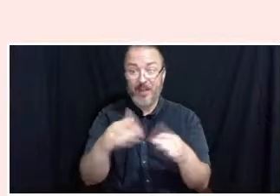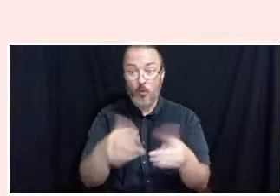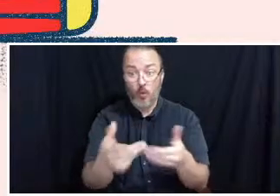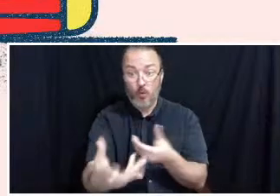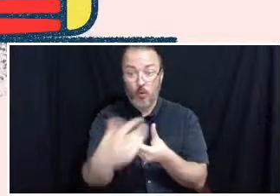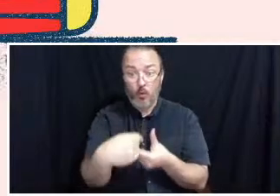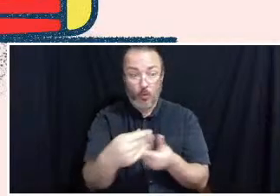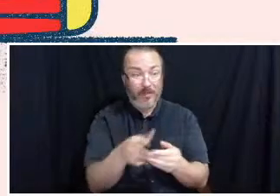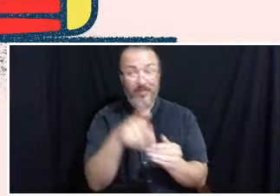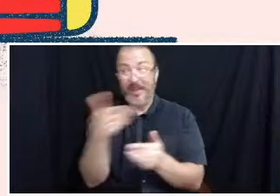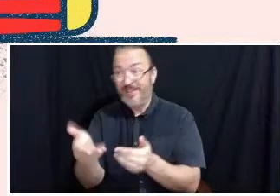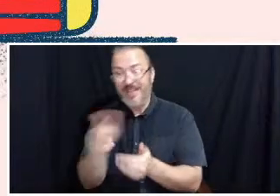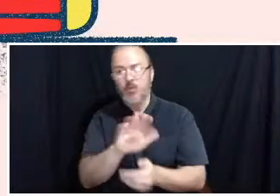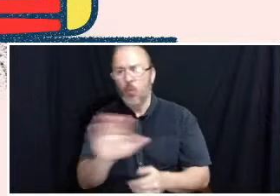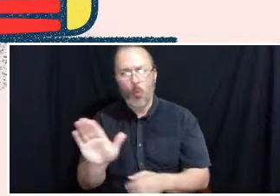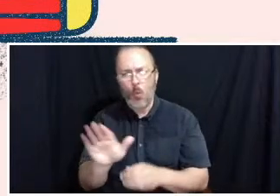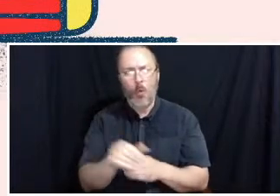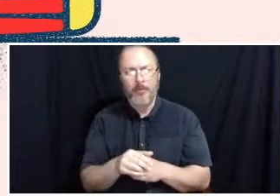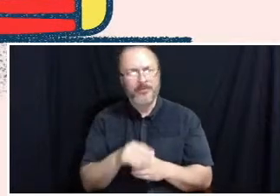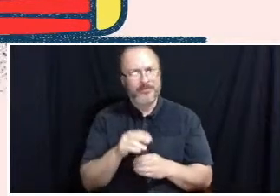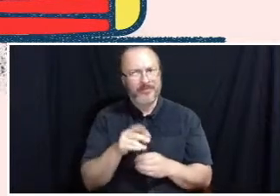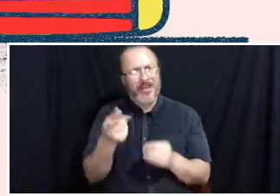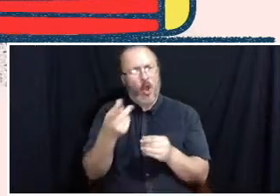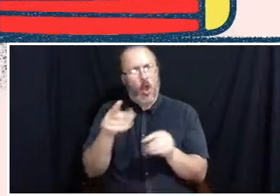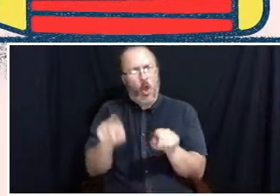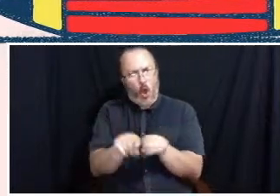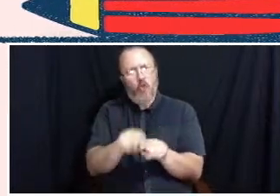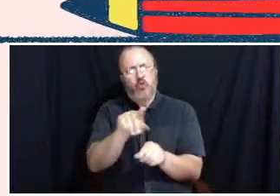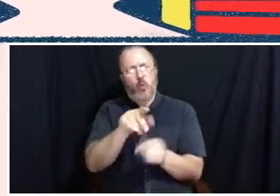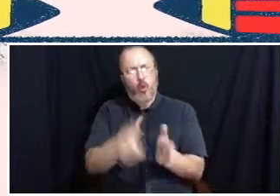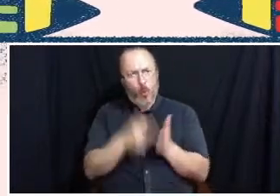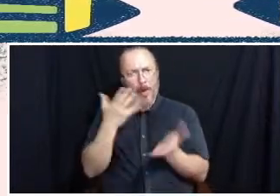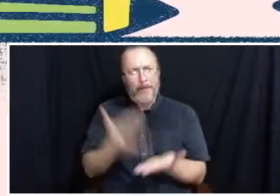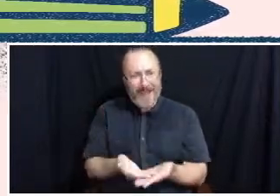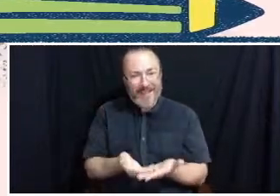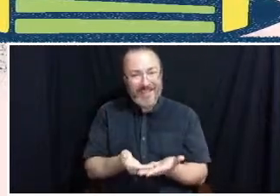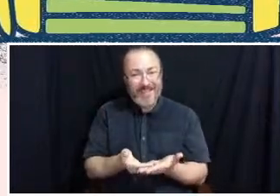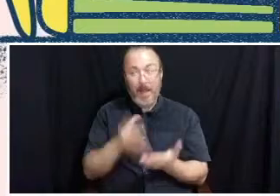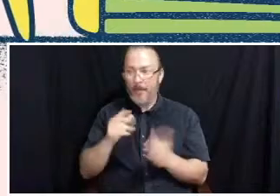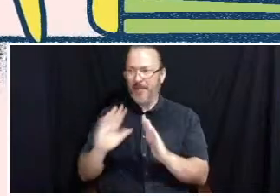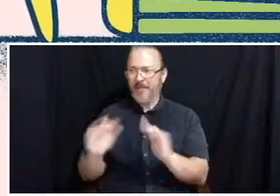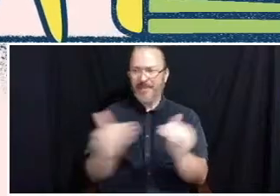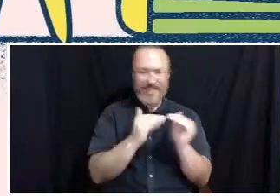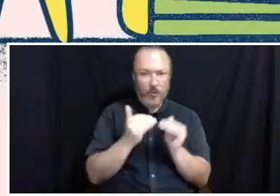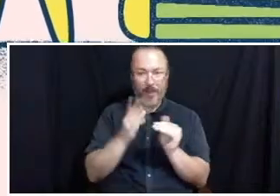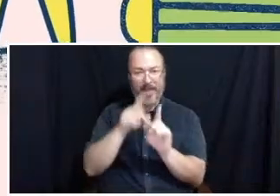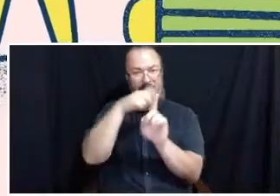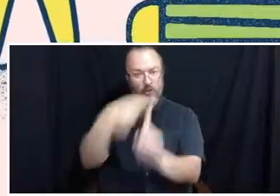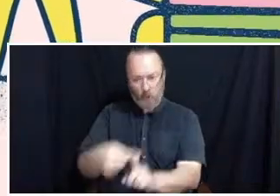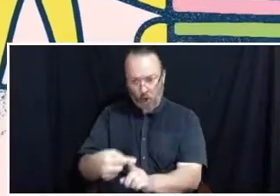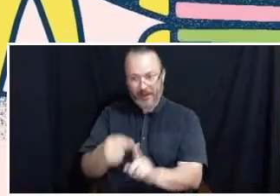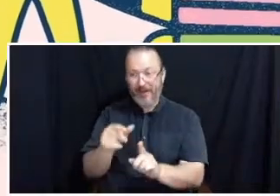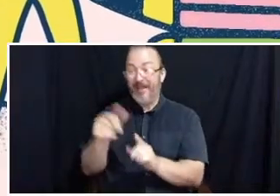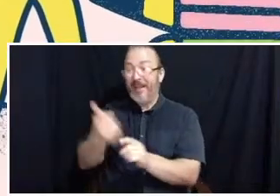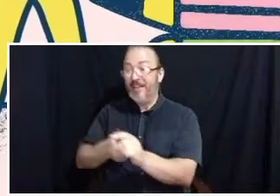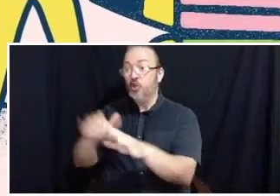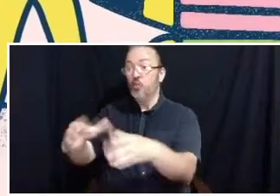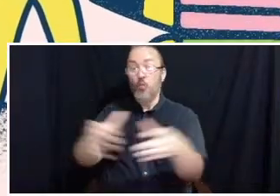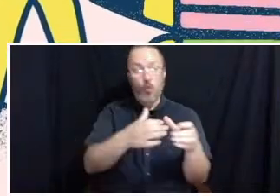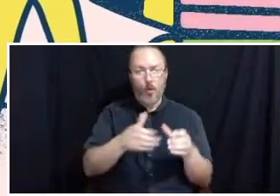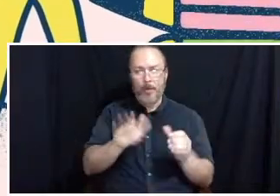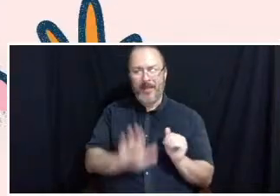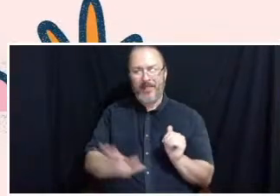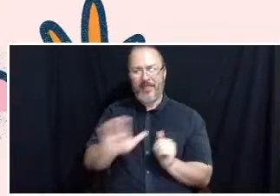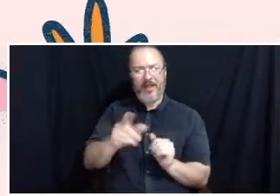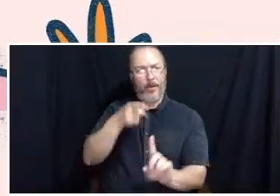difficultés, il faut des ressources financières. Celles-ci doivent être réparties de manière équitable et répondre aux besoins spécifiques de chacun. Nous